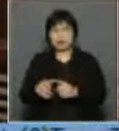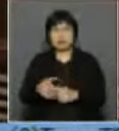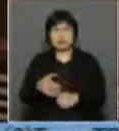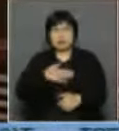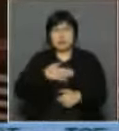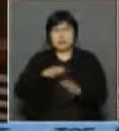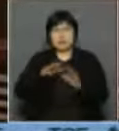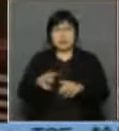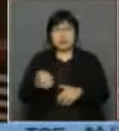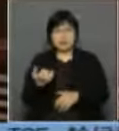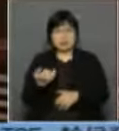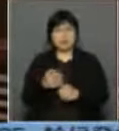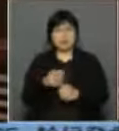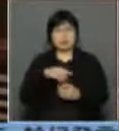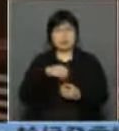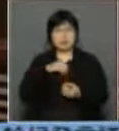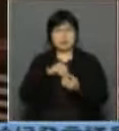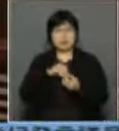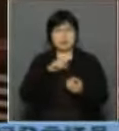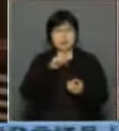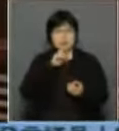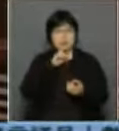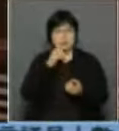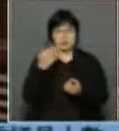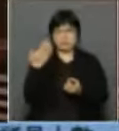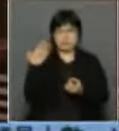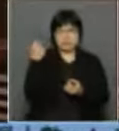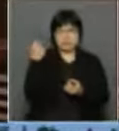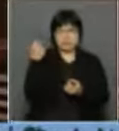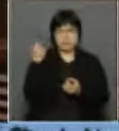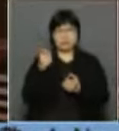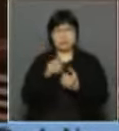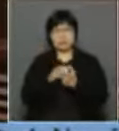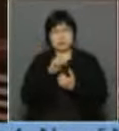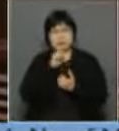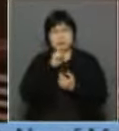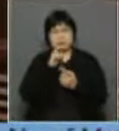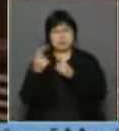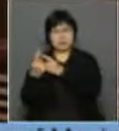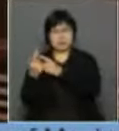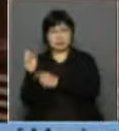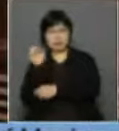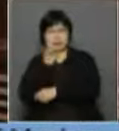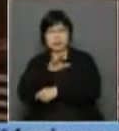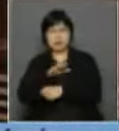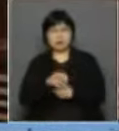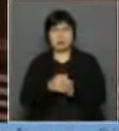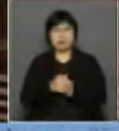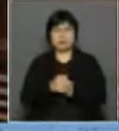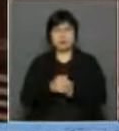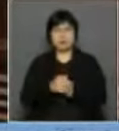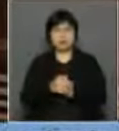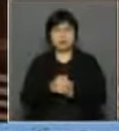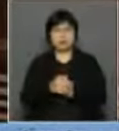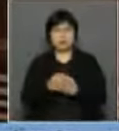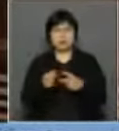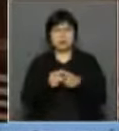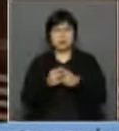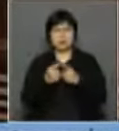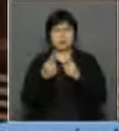我亦都關心到日前有人提出所謂公民逮